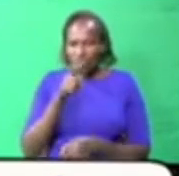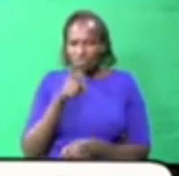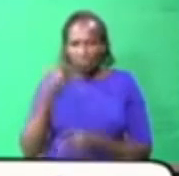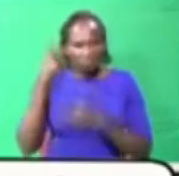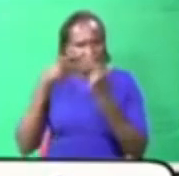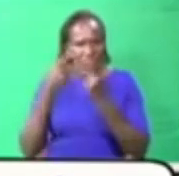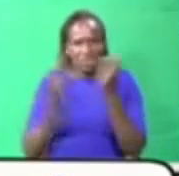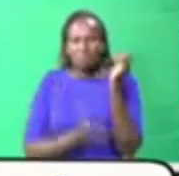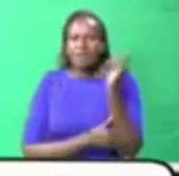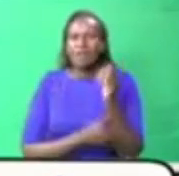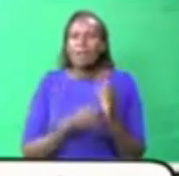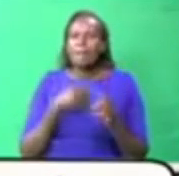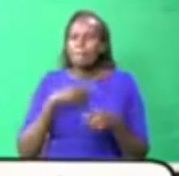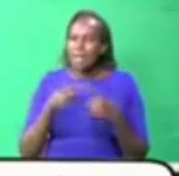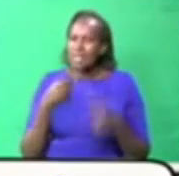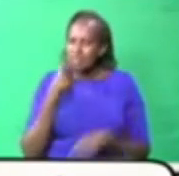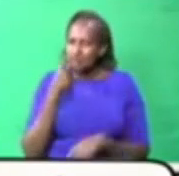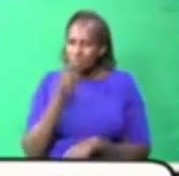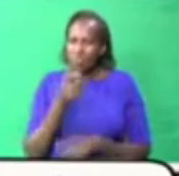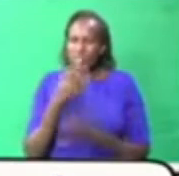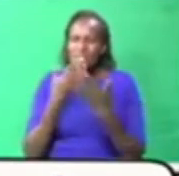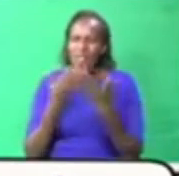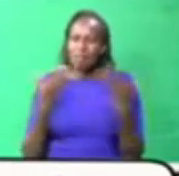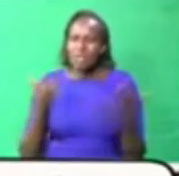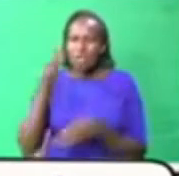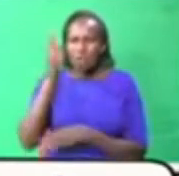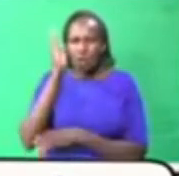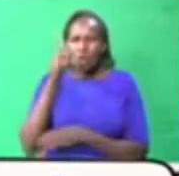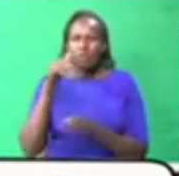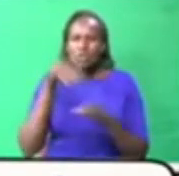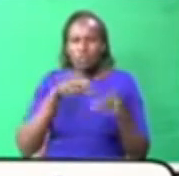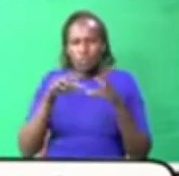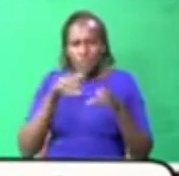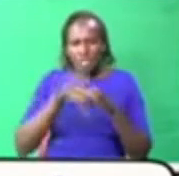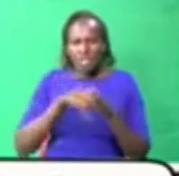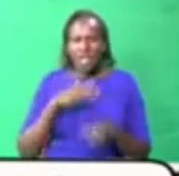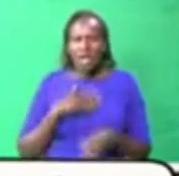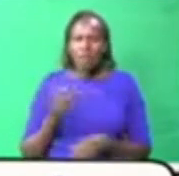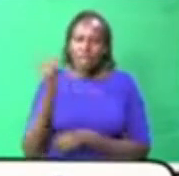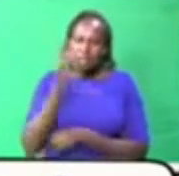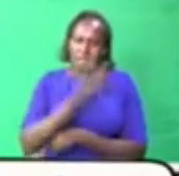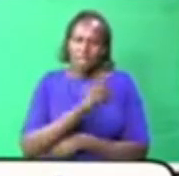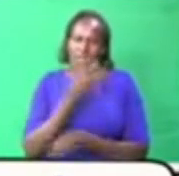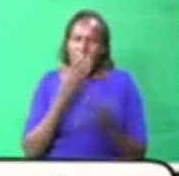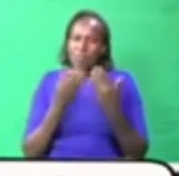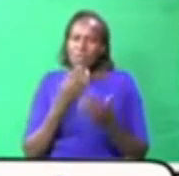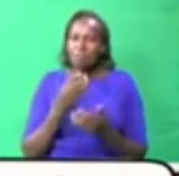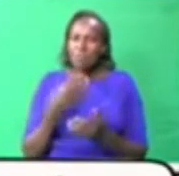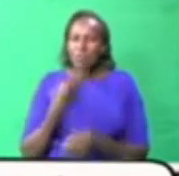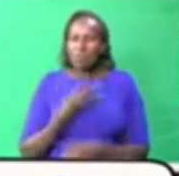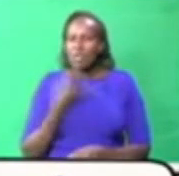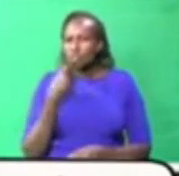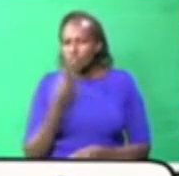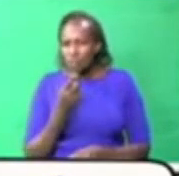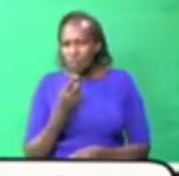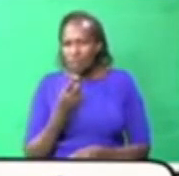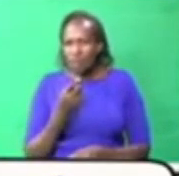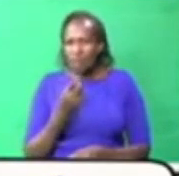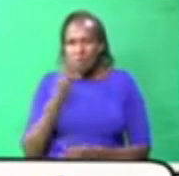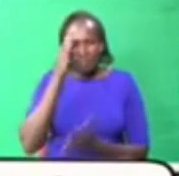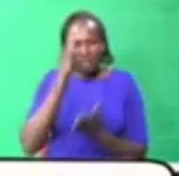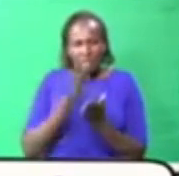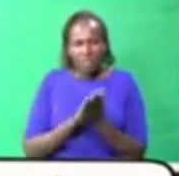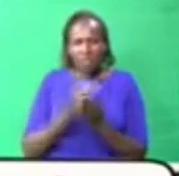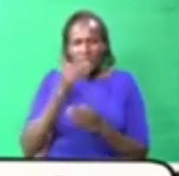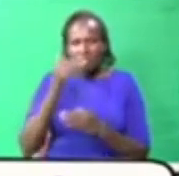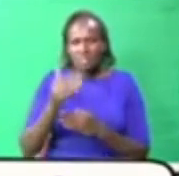doom. Let me tell you, there is something God is doing in our day. Even if you are told where we will be in the next 6 months, you